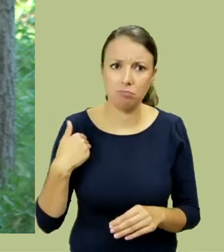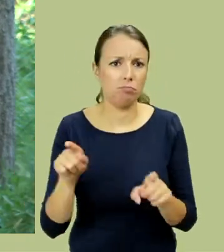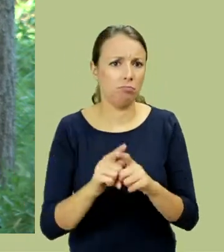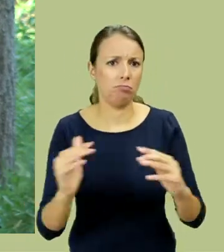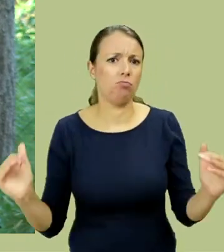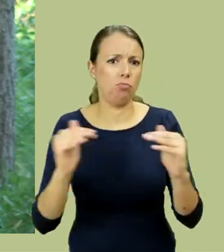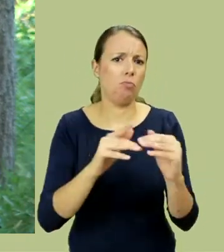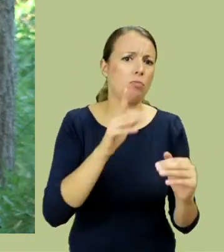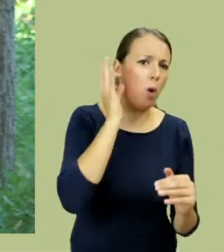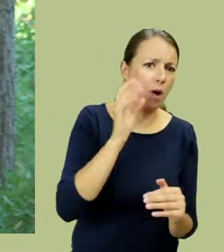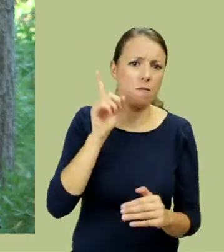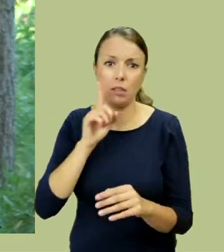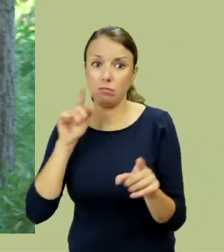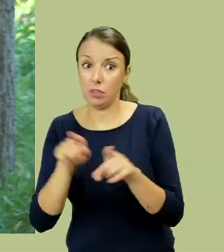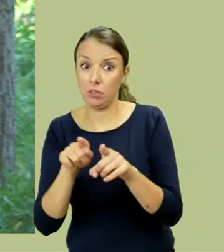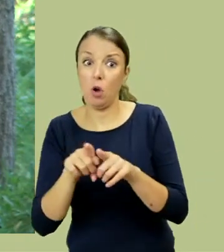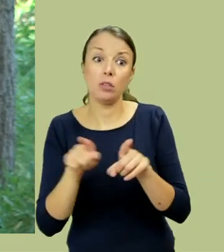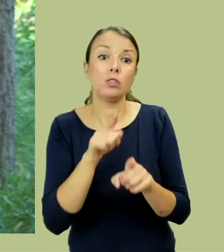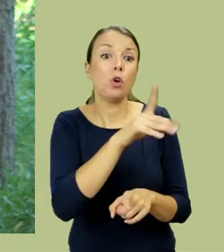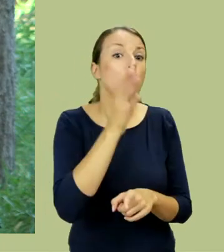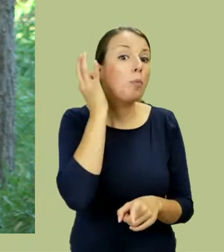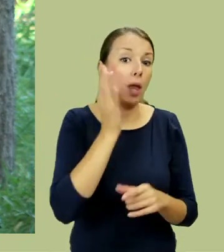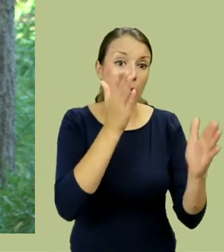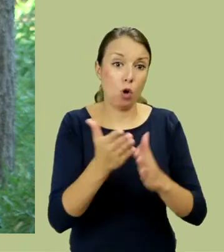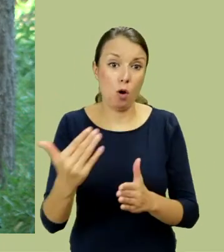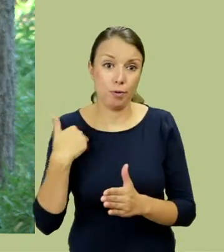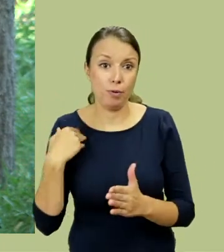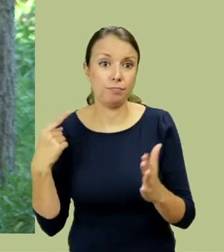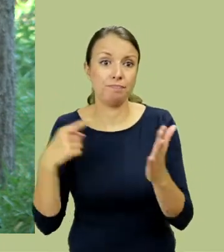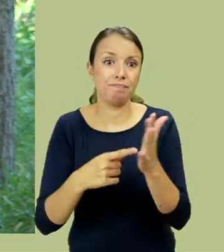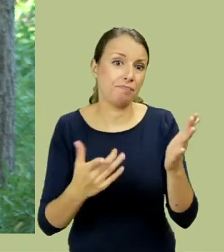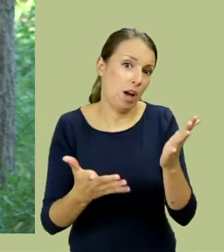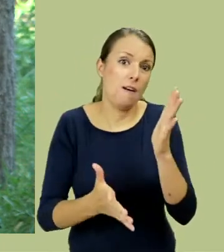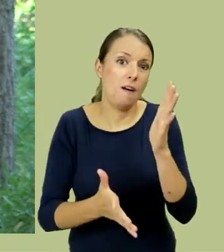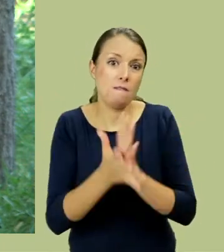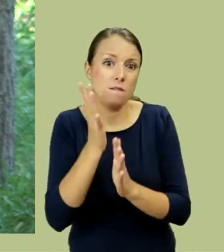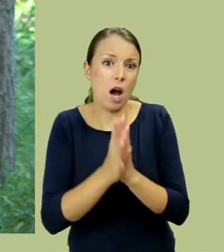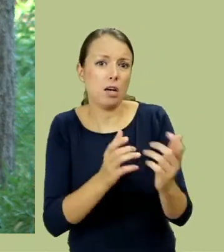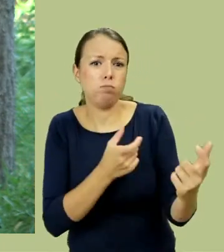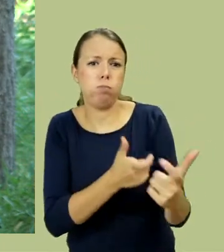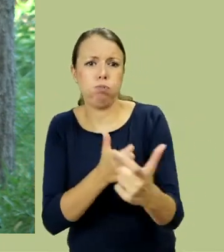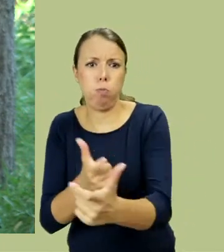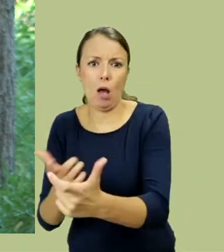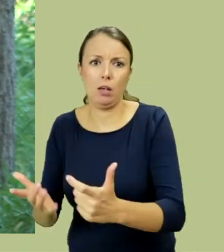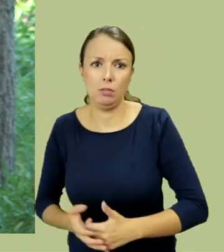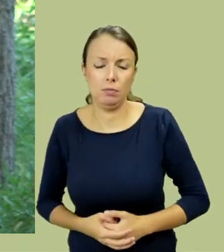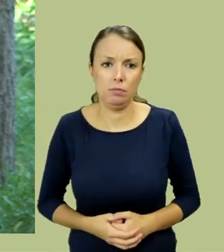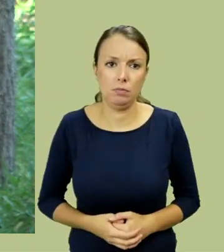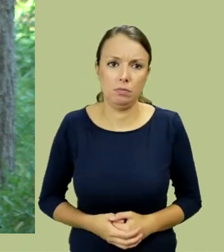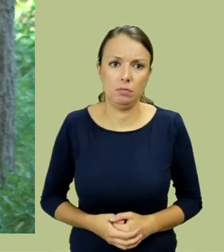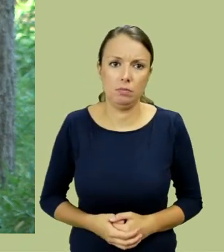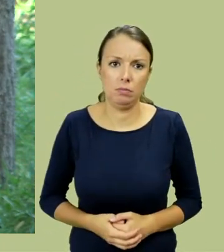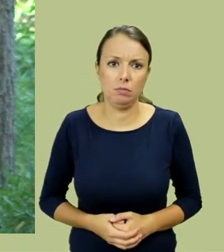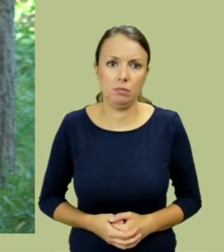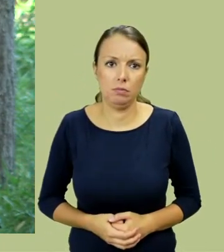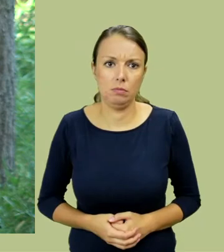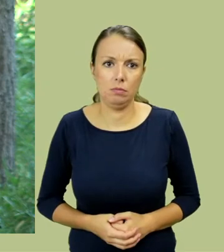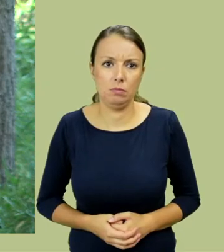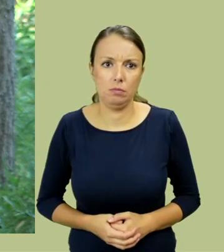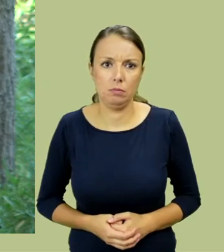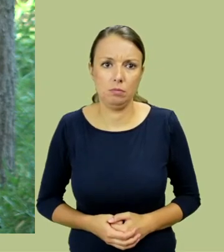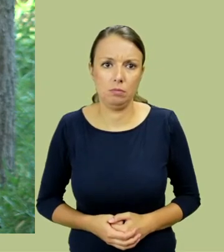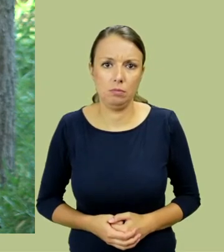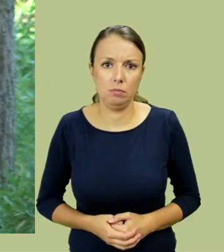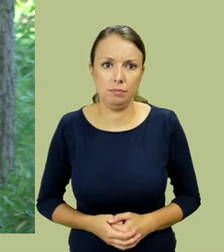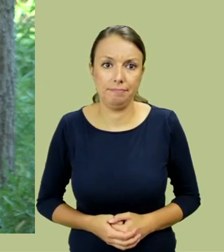do walki, takiej walki z bronią w ręku wręcz. Czy były? Nie wiem